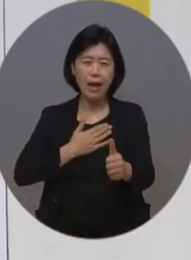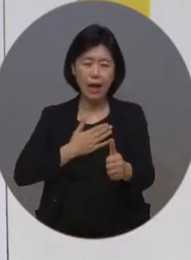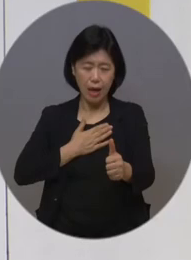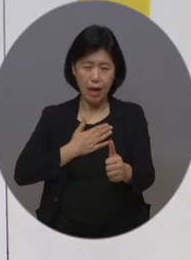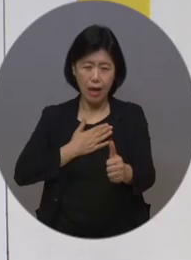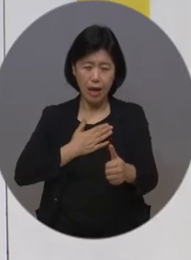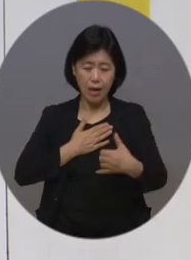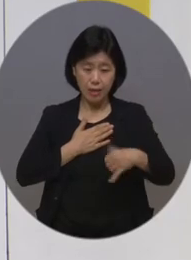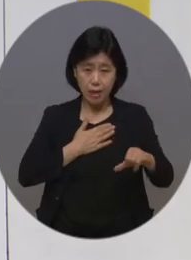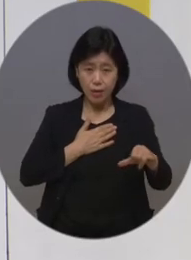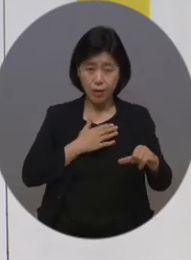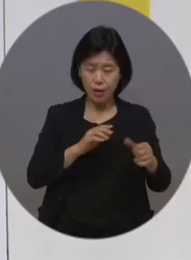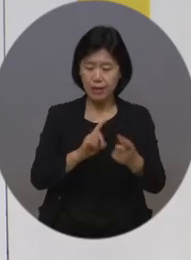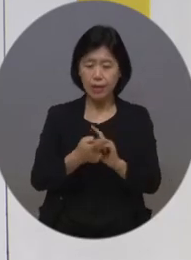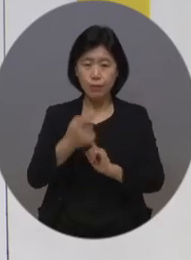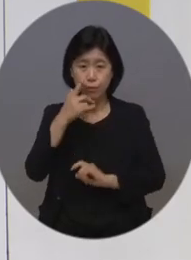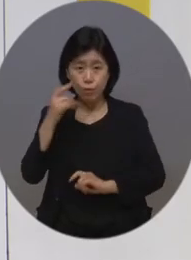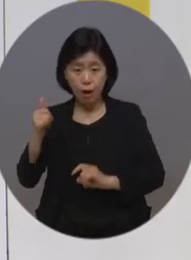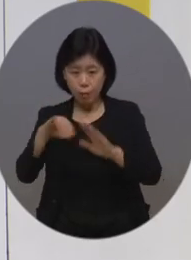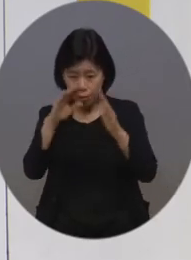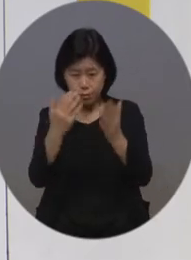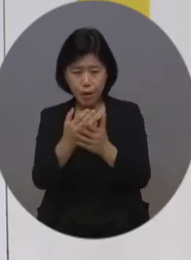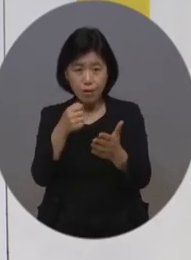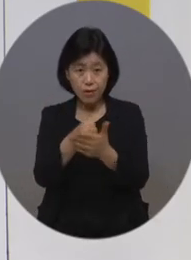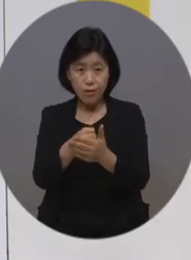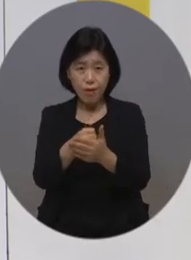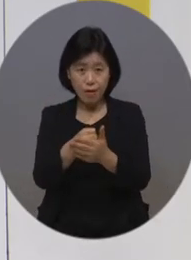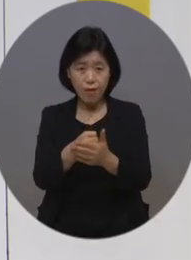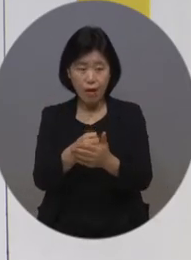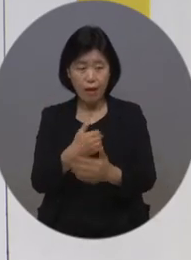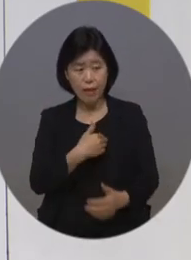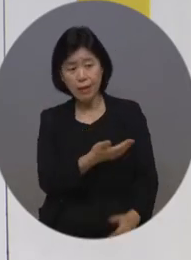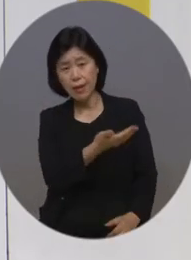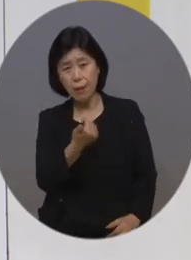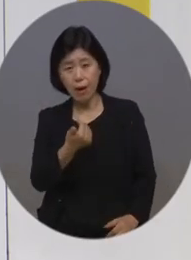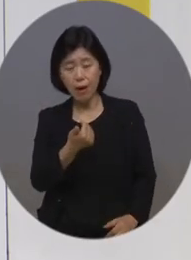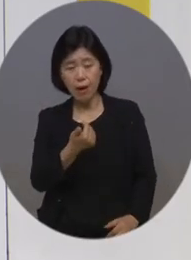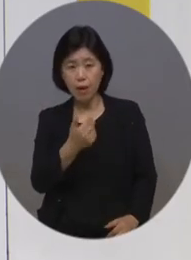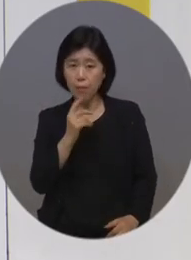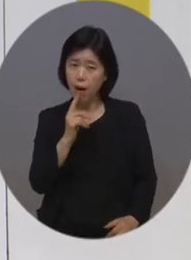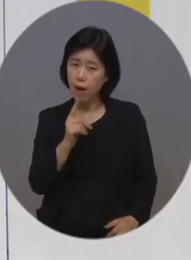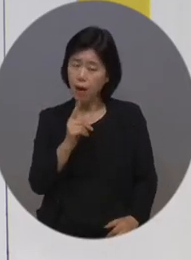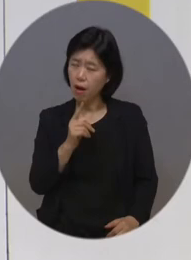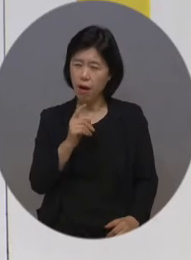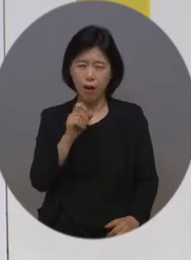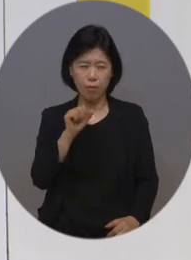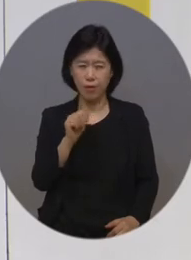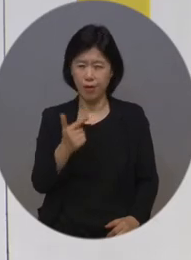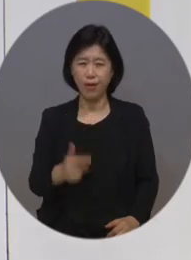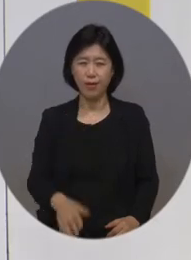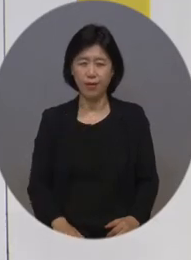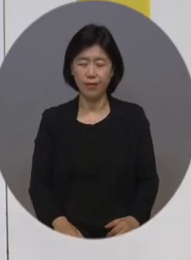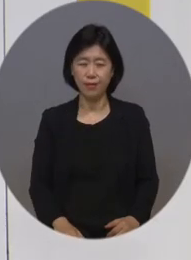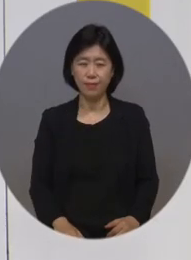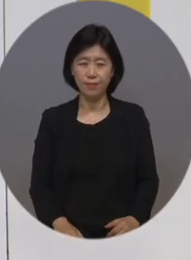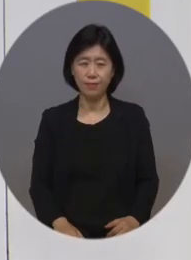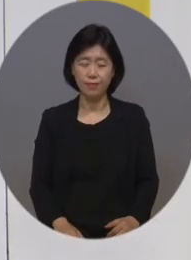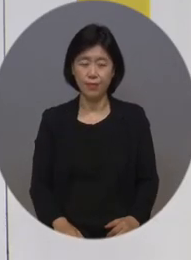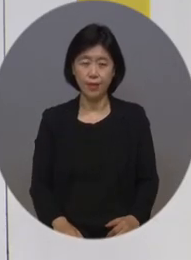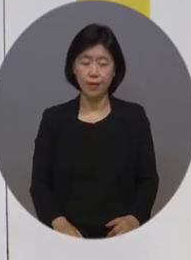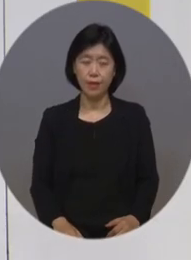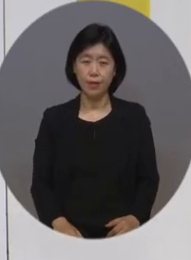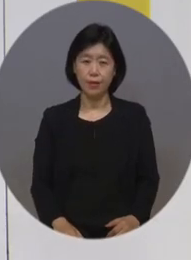파 결정을 해 주고 길을 만들어 주잖아요 그러면 부모가 끌어주는 때까지는 잘 갈지 모르겠지만 그 이상 자기가